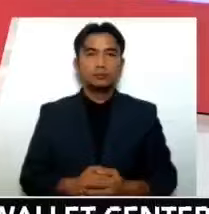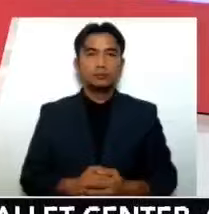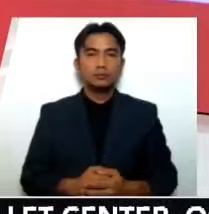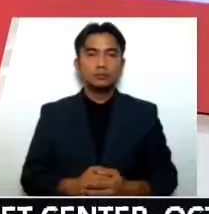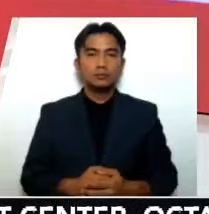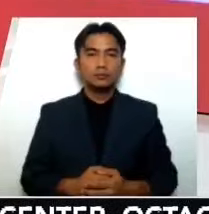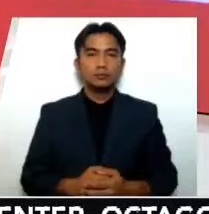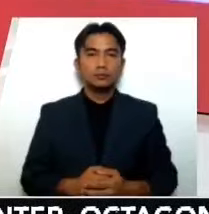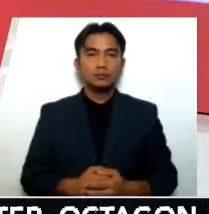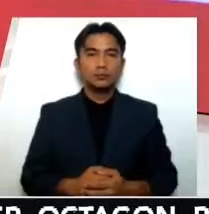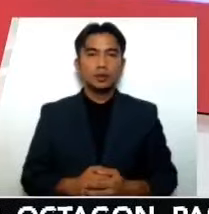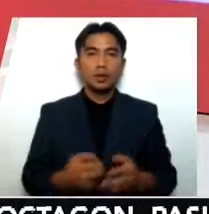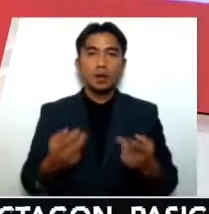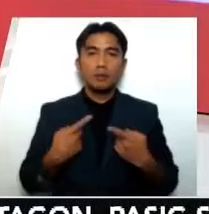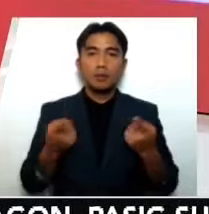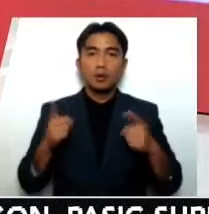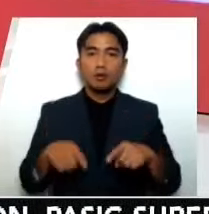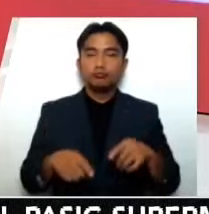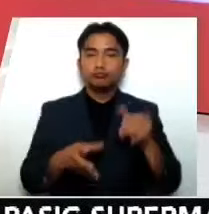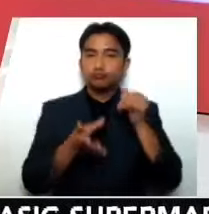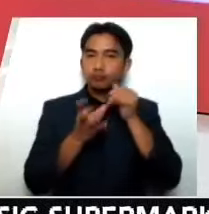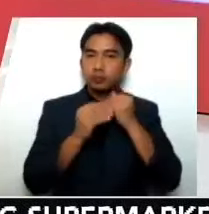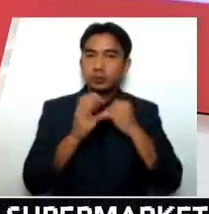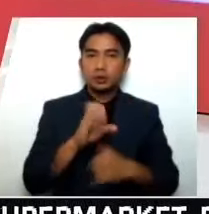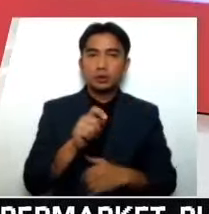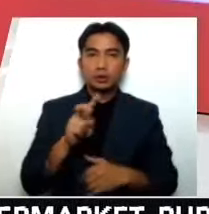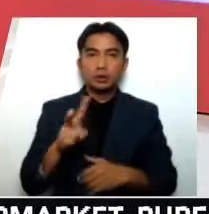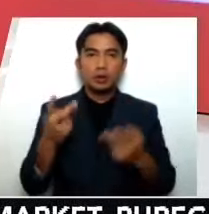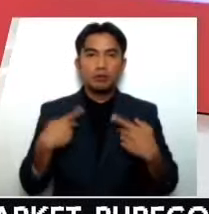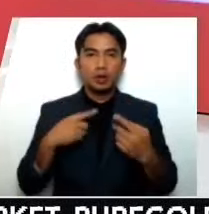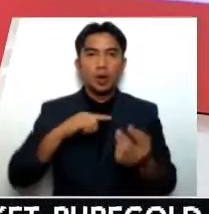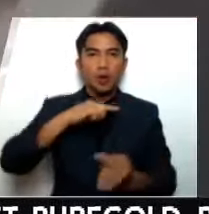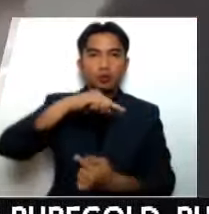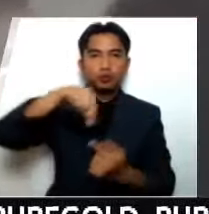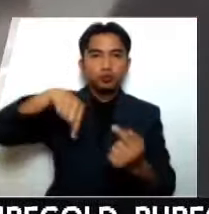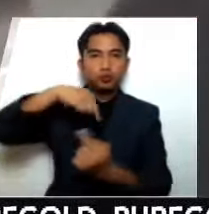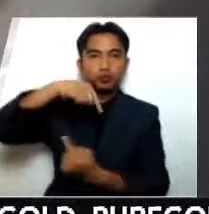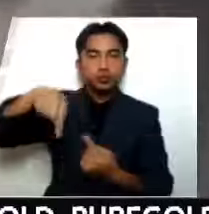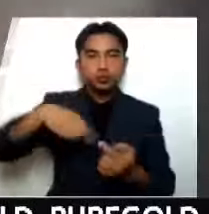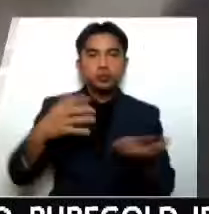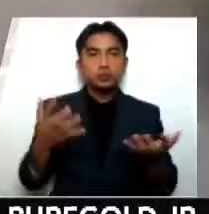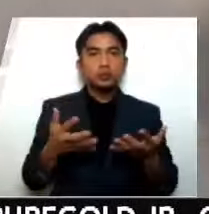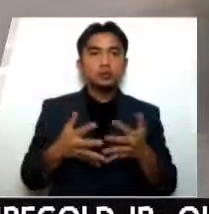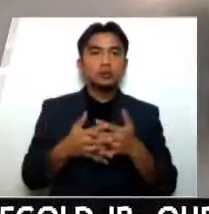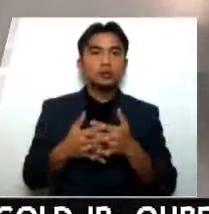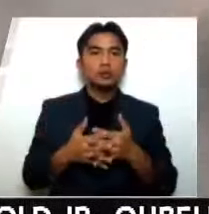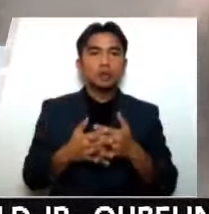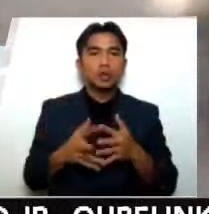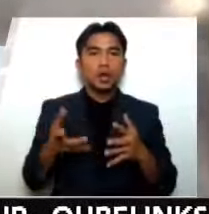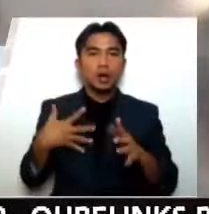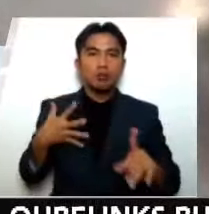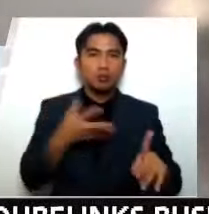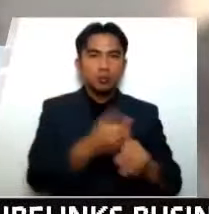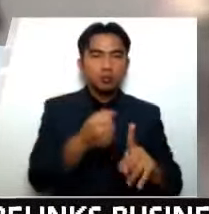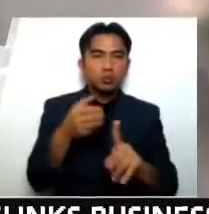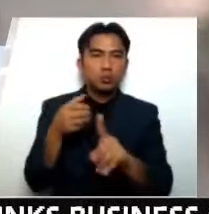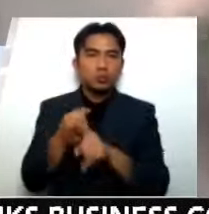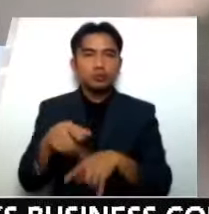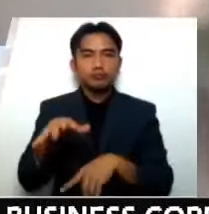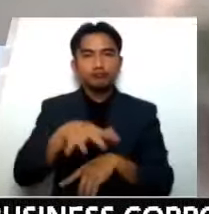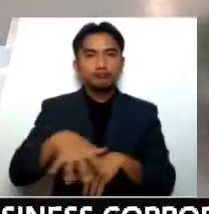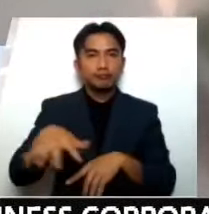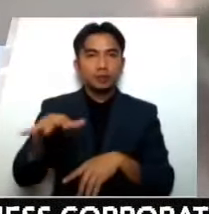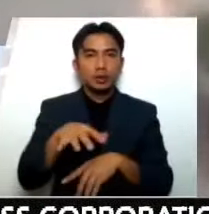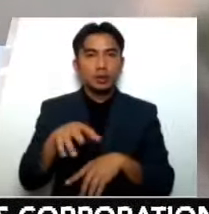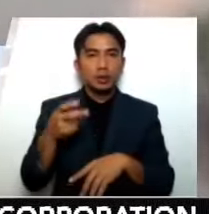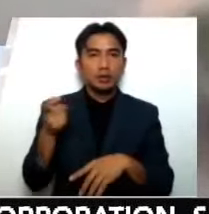Sapul sa CCTV ang pananalasa na isang buhawi sa Amerika. Winasiwas at pinataob nito ang isang trailer sa